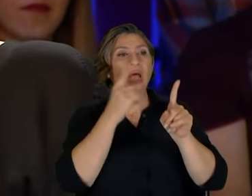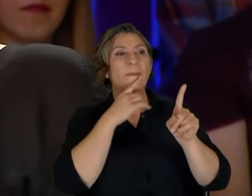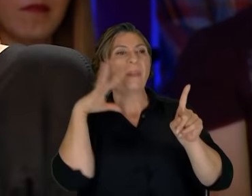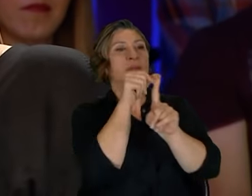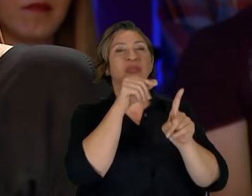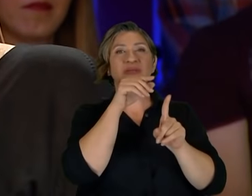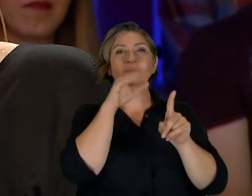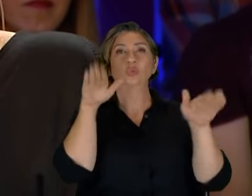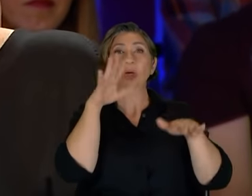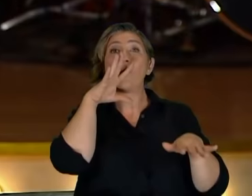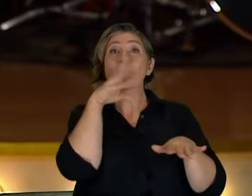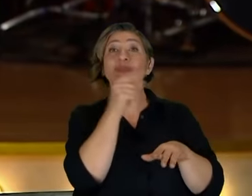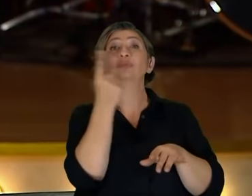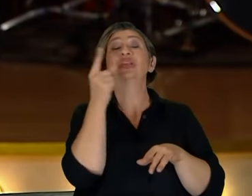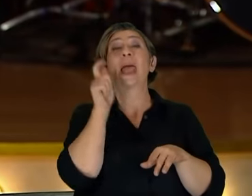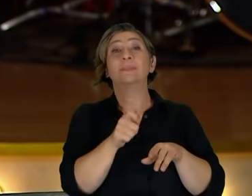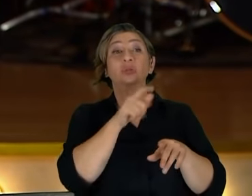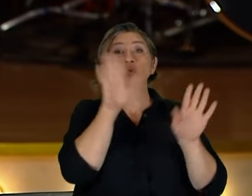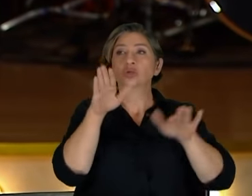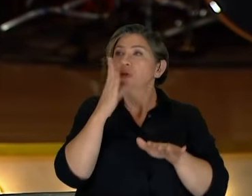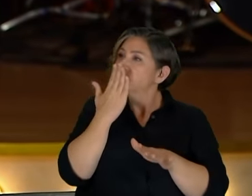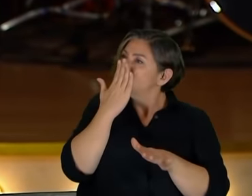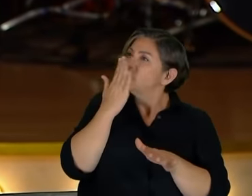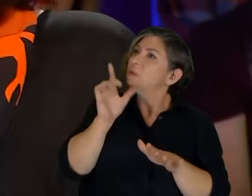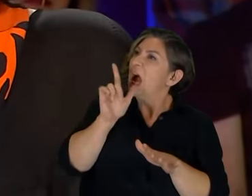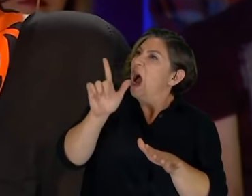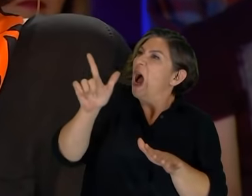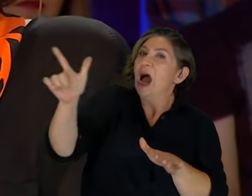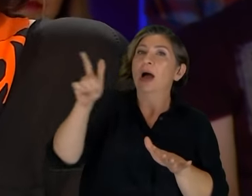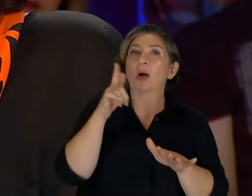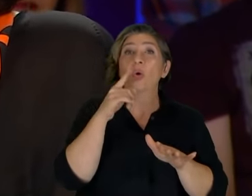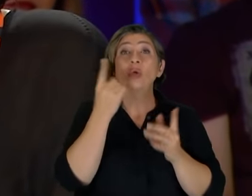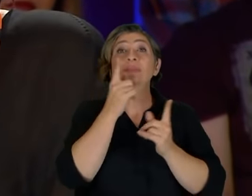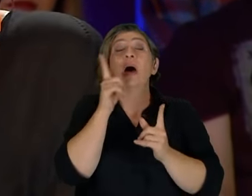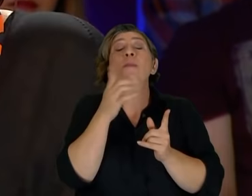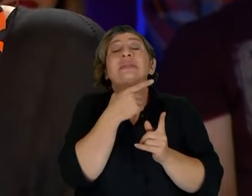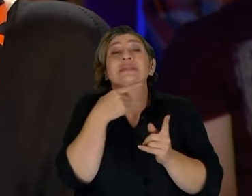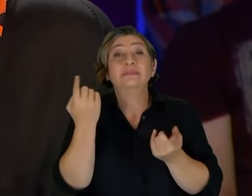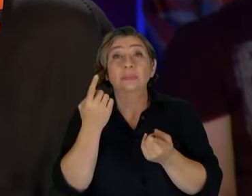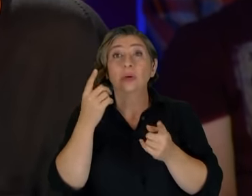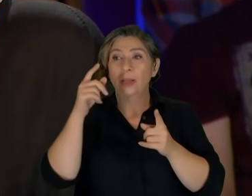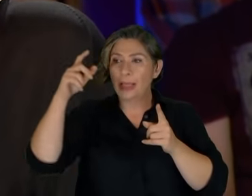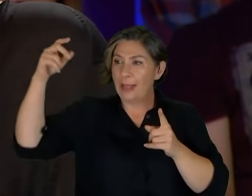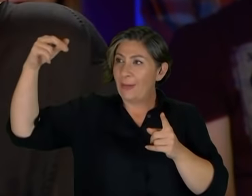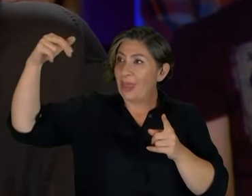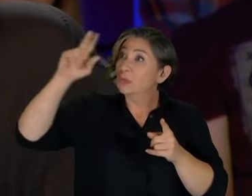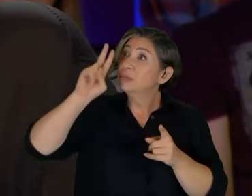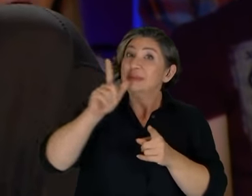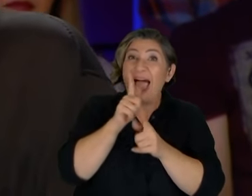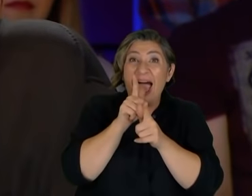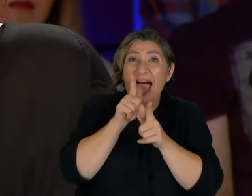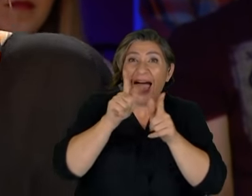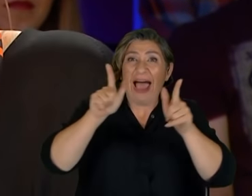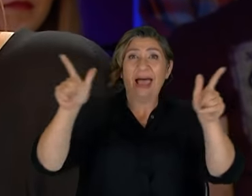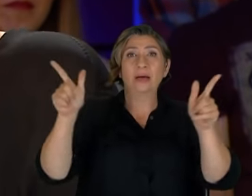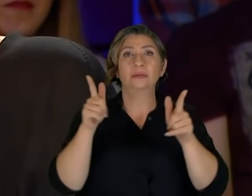kötü davranmış. Bir şey yapmış ona. Ha. Bir papağanın böyle bağırmasına olanak yok. Onu gördüğü zaman merdivenlerde gördüğü anda